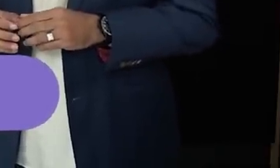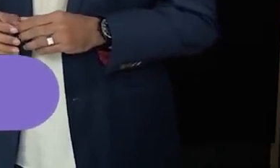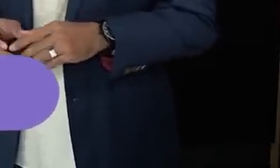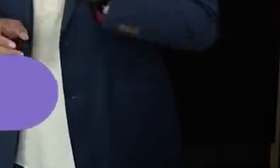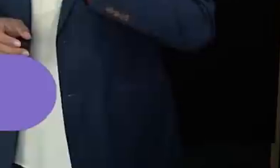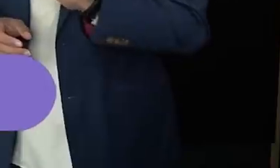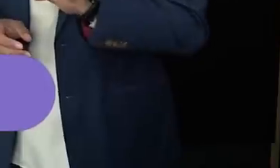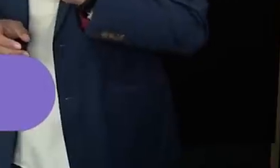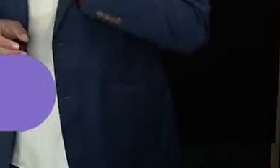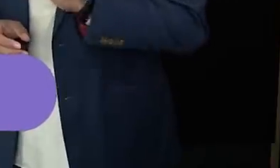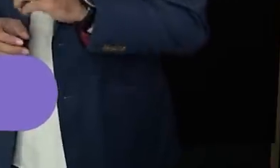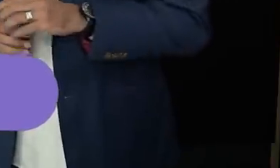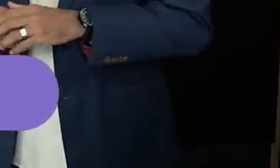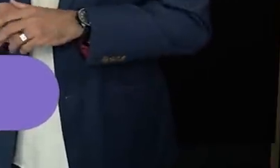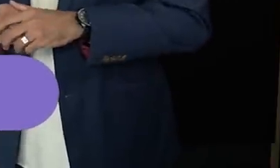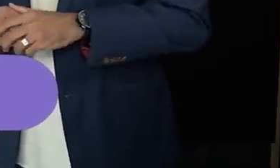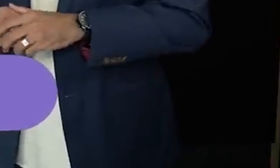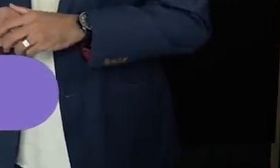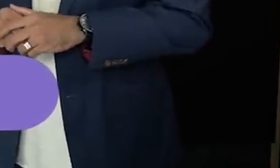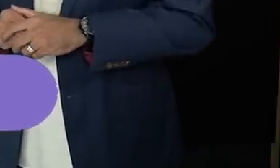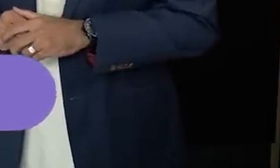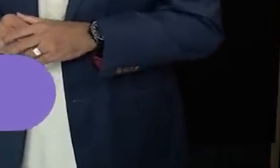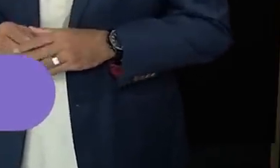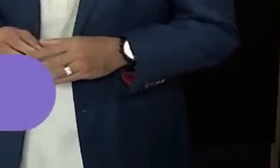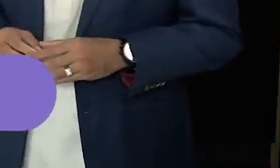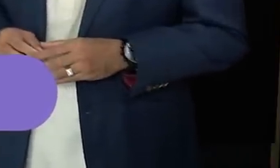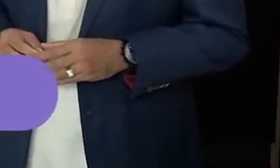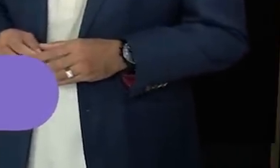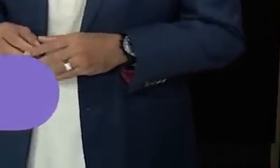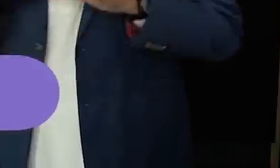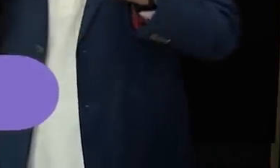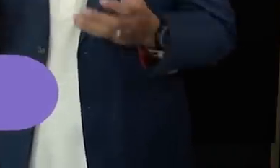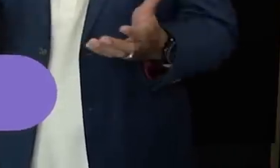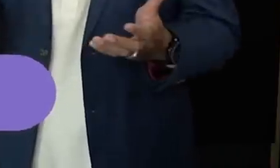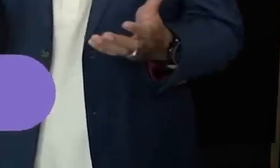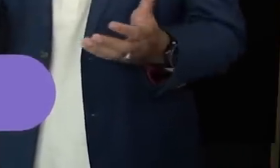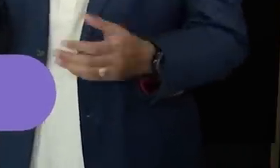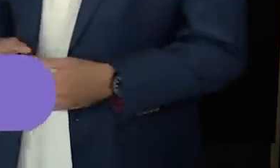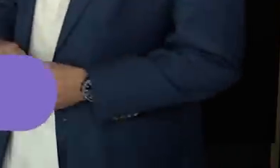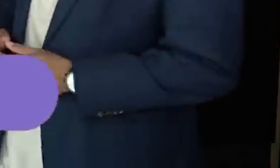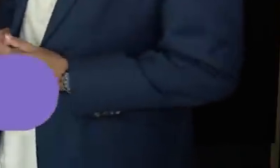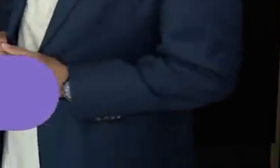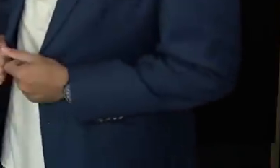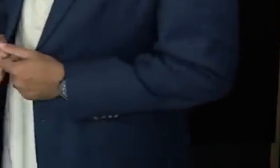saluran estro 149 Quran salat infaq